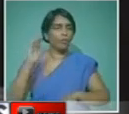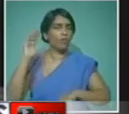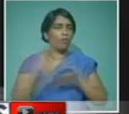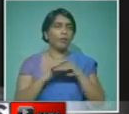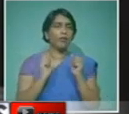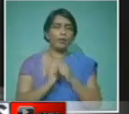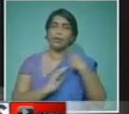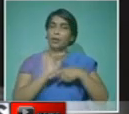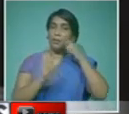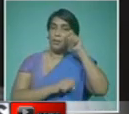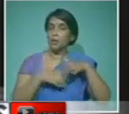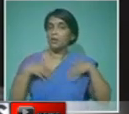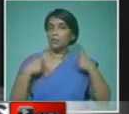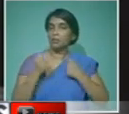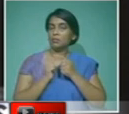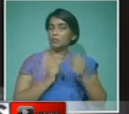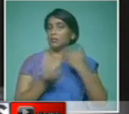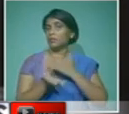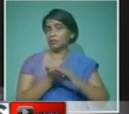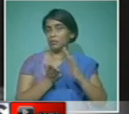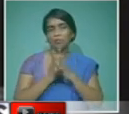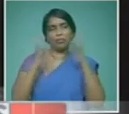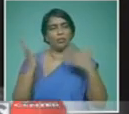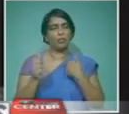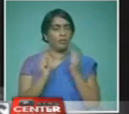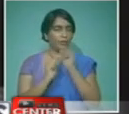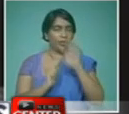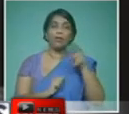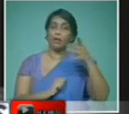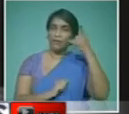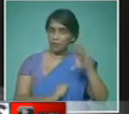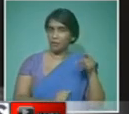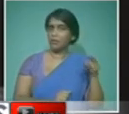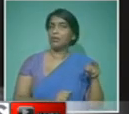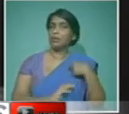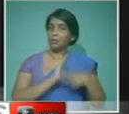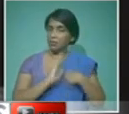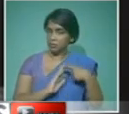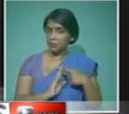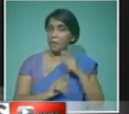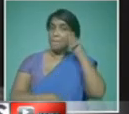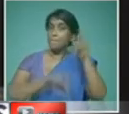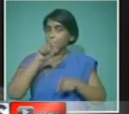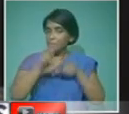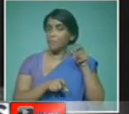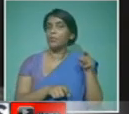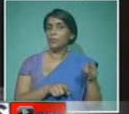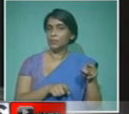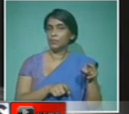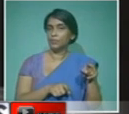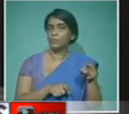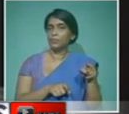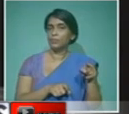දායකත්වයෙන් රටේ ජනතාවගේ සෞඛ්‍ය තත්ත්වය ආරක්ෂා කරගන්න මහ කැපකිරීමක් කරා ඒ නිසා මේ රටේ ජනතාවගේ